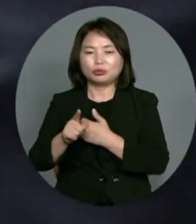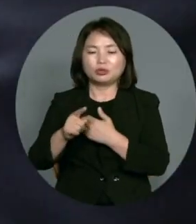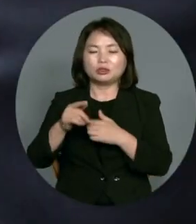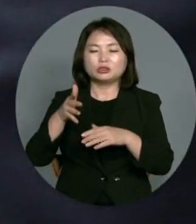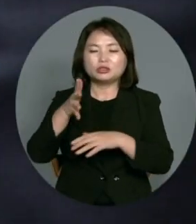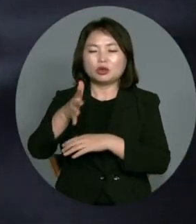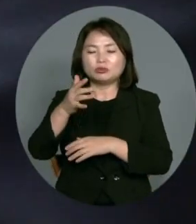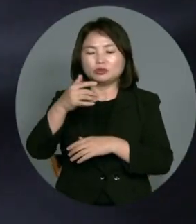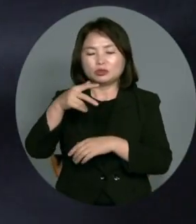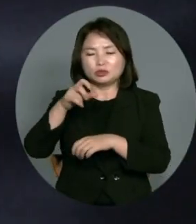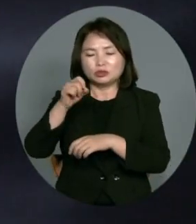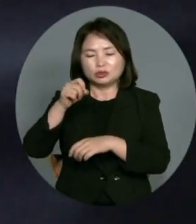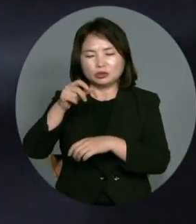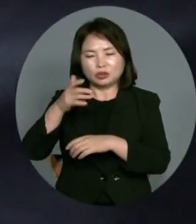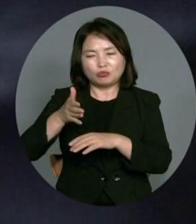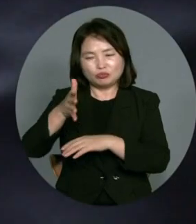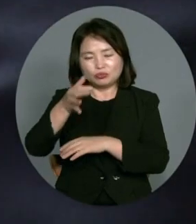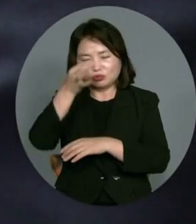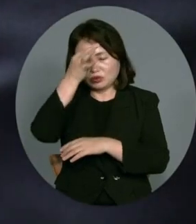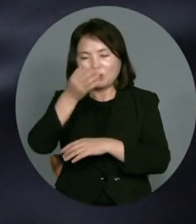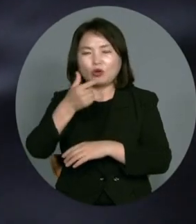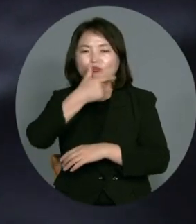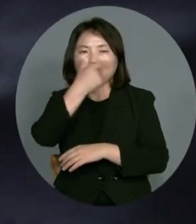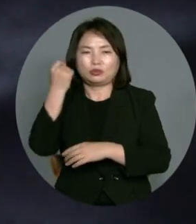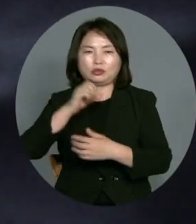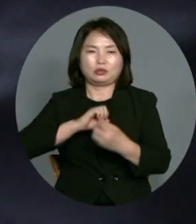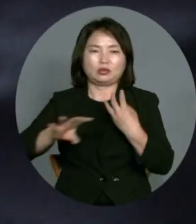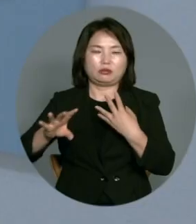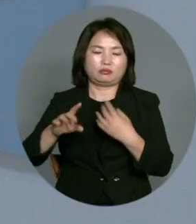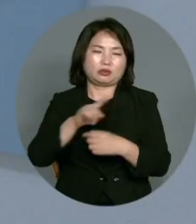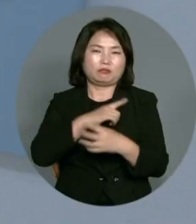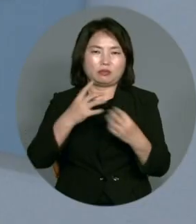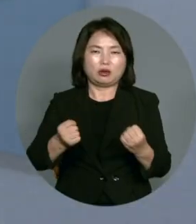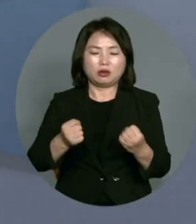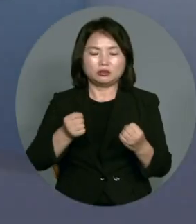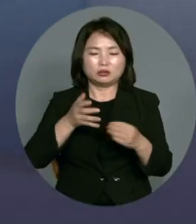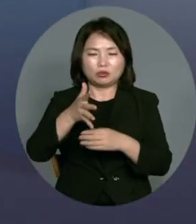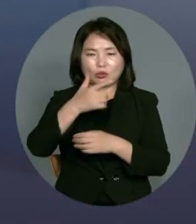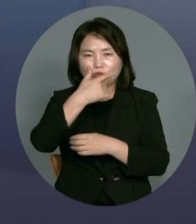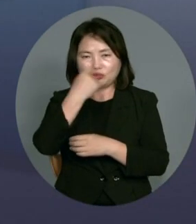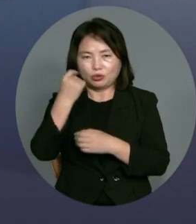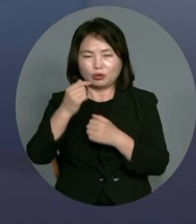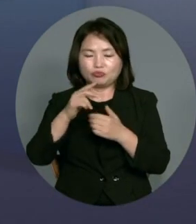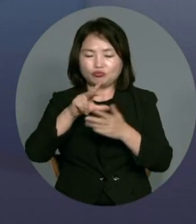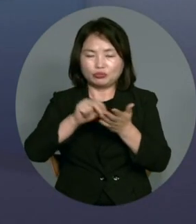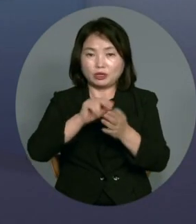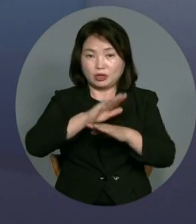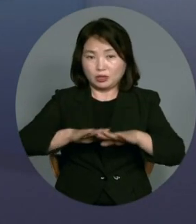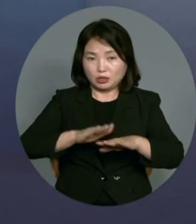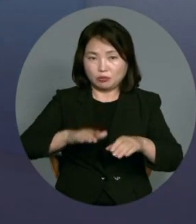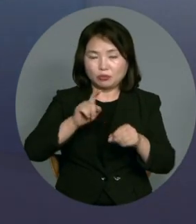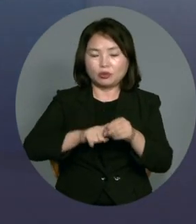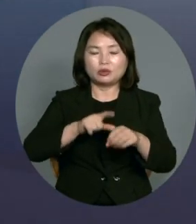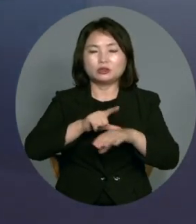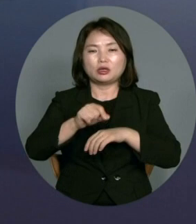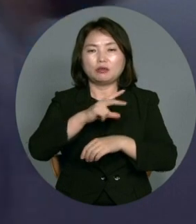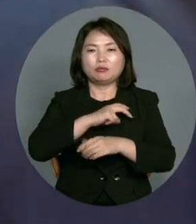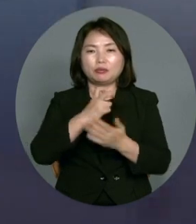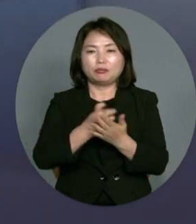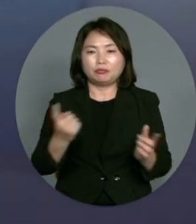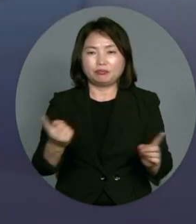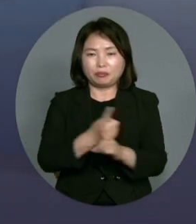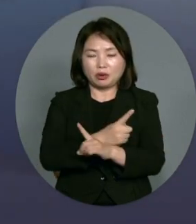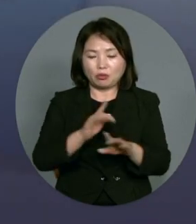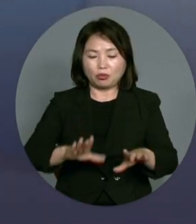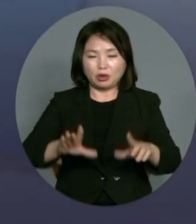부족이 35.6% 로 가장 컸습니다 이같은 전문성을 부족 문제를 해결하기 위해 지방자치법 을 개정해